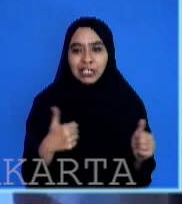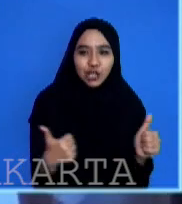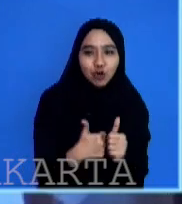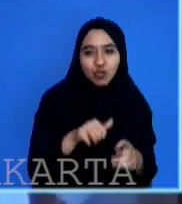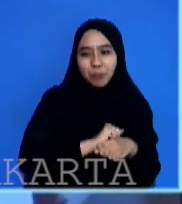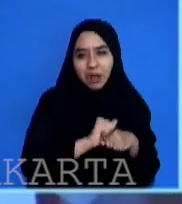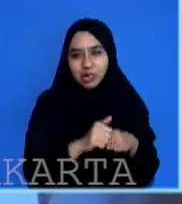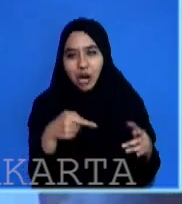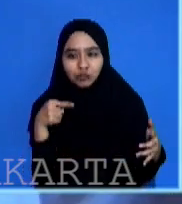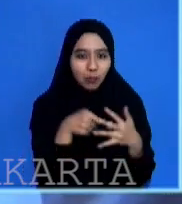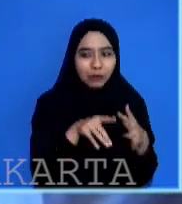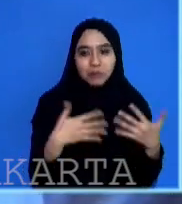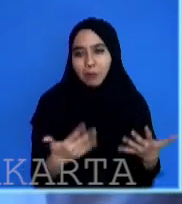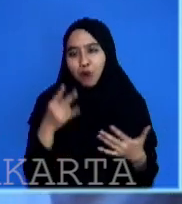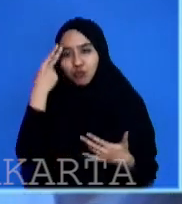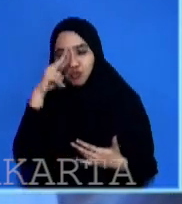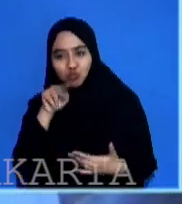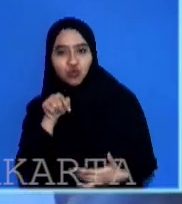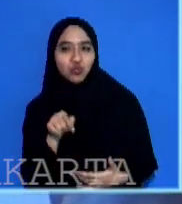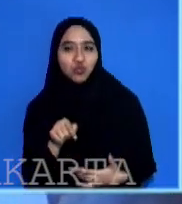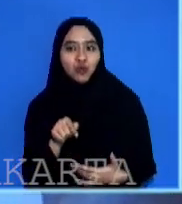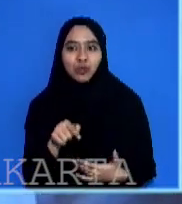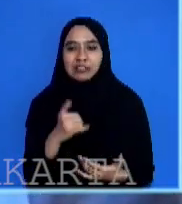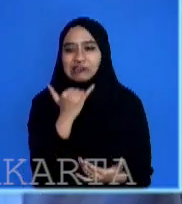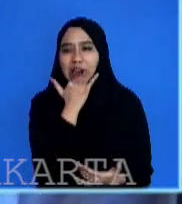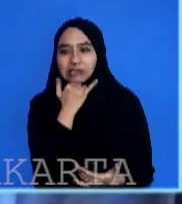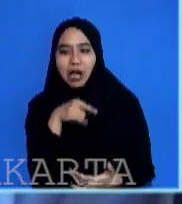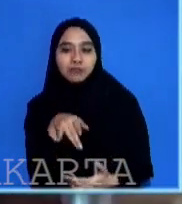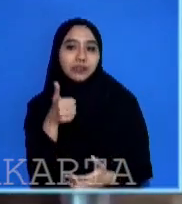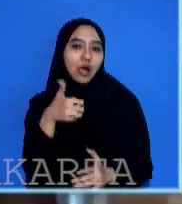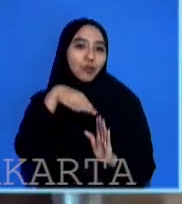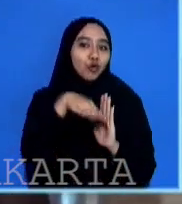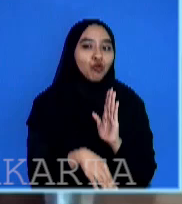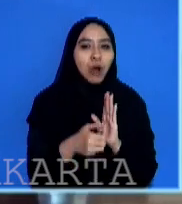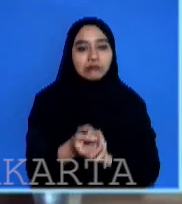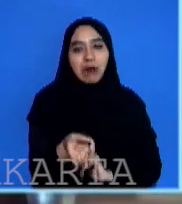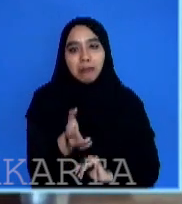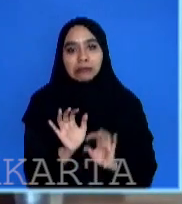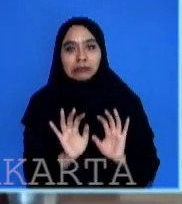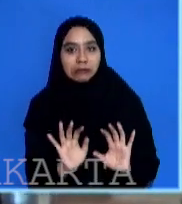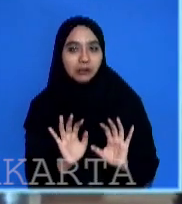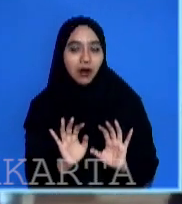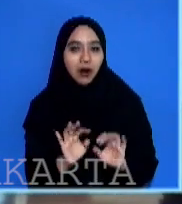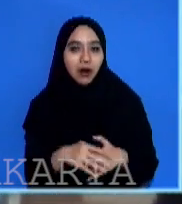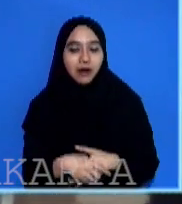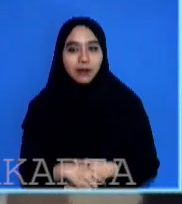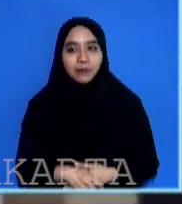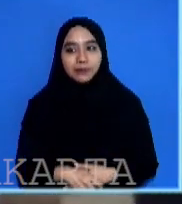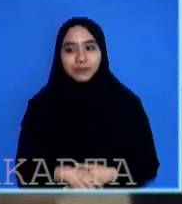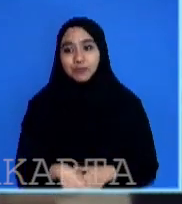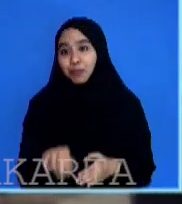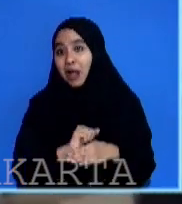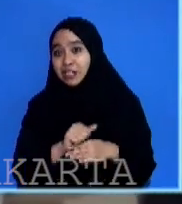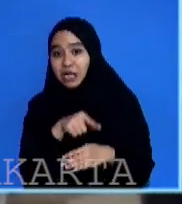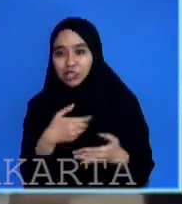juga bertujuan untuk meminimalisir adanya potensi kesalahan saat proses penghitungan suara di tiap TPS bimbingan teknis ini sesuai dengan